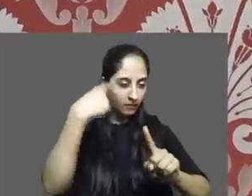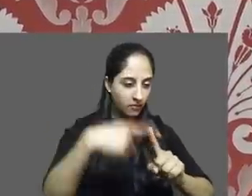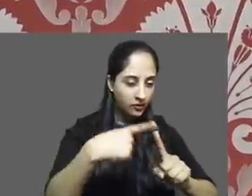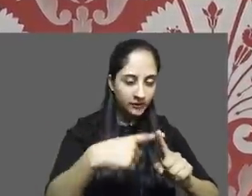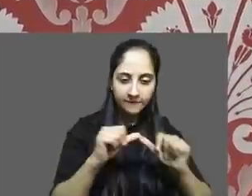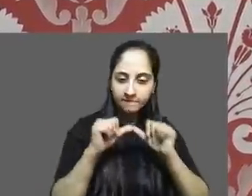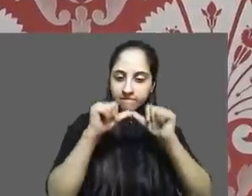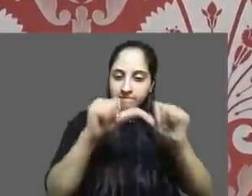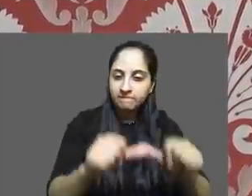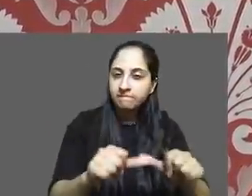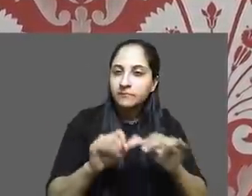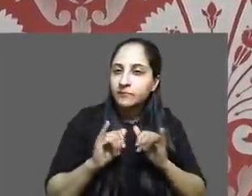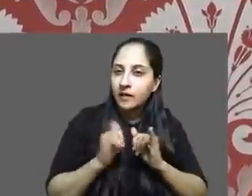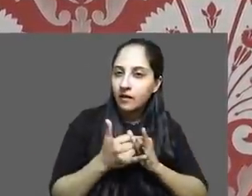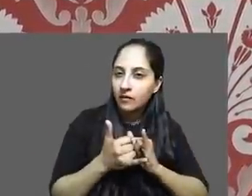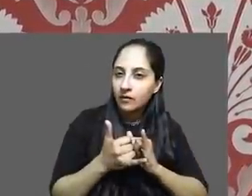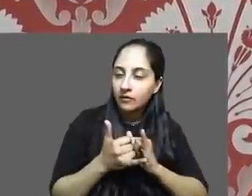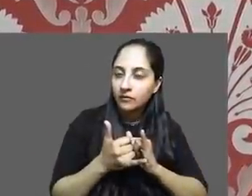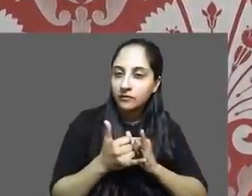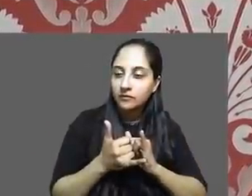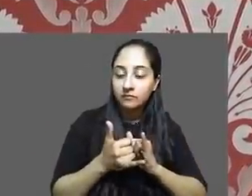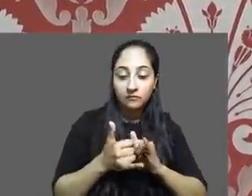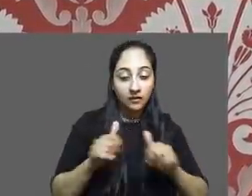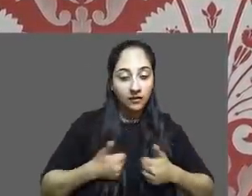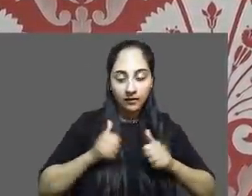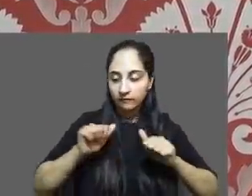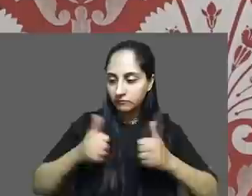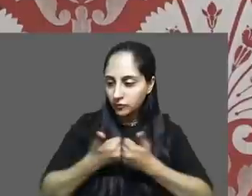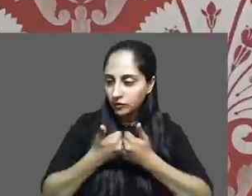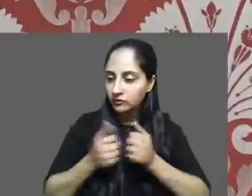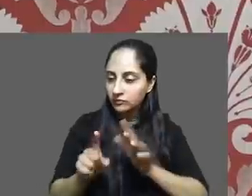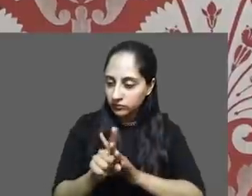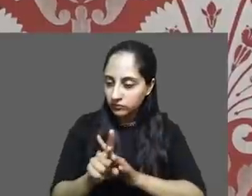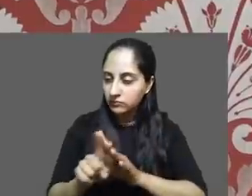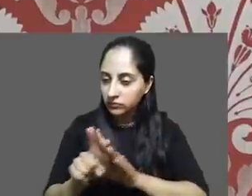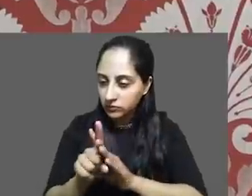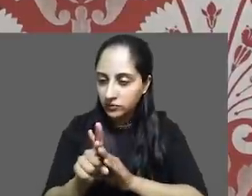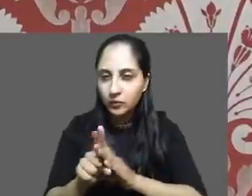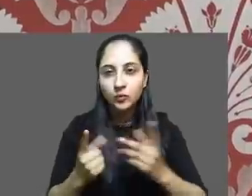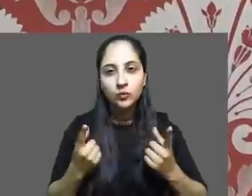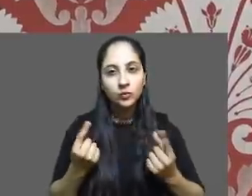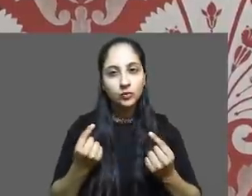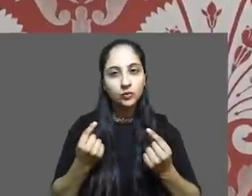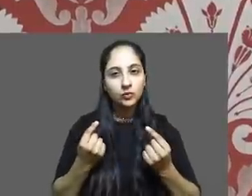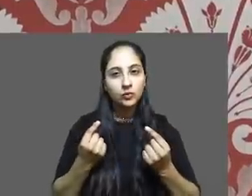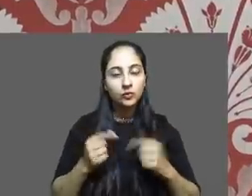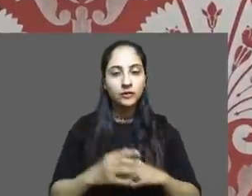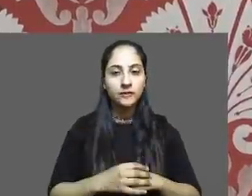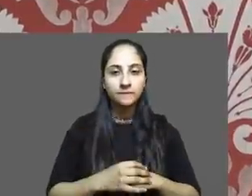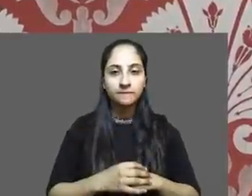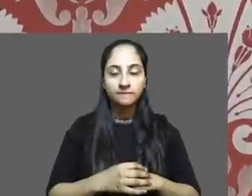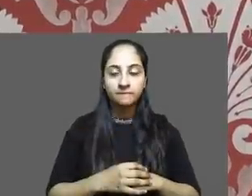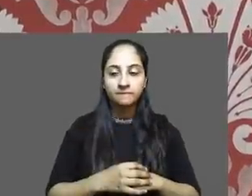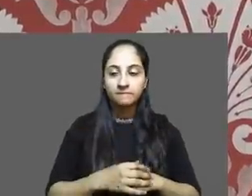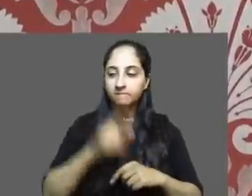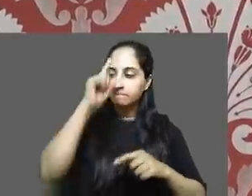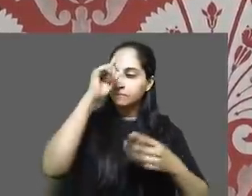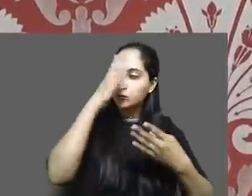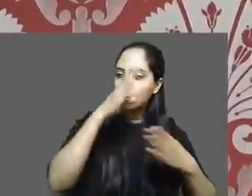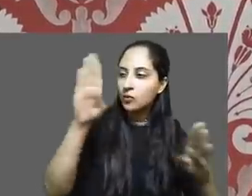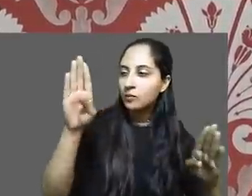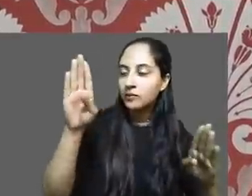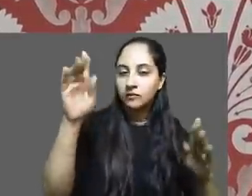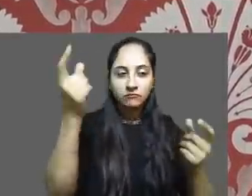pouvons-nous garder espoir? Comment pouvons-nous rester optimistes face à l'adversité?